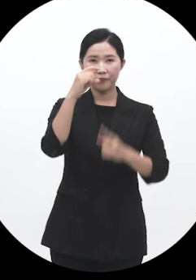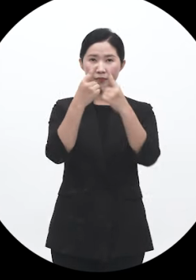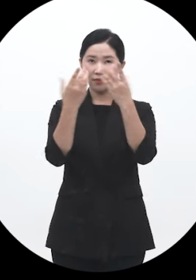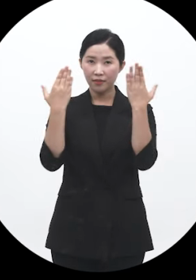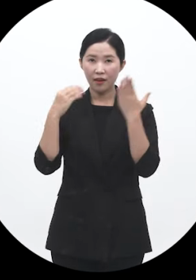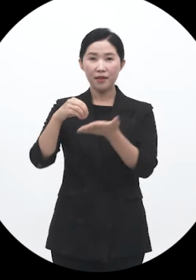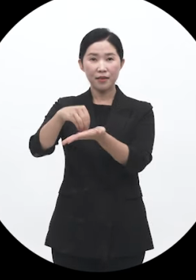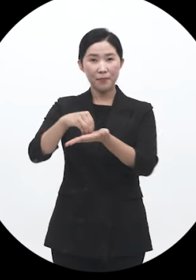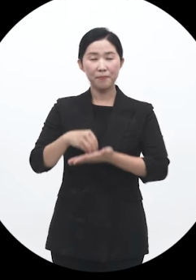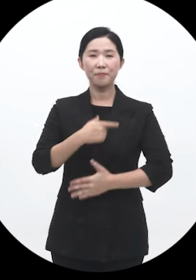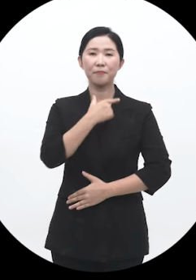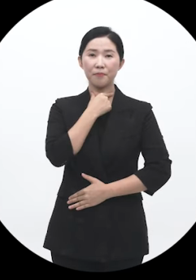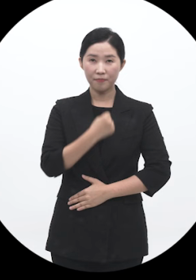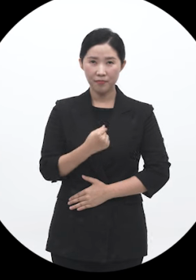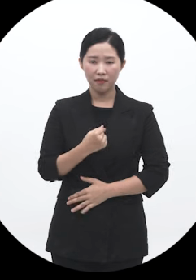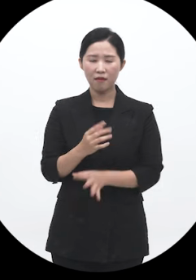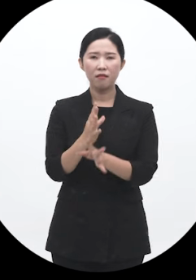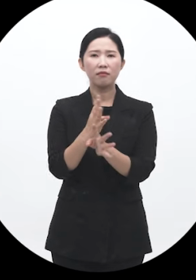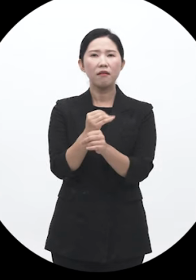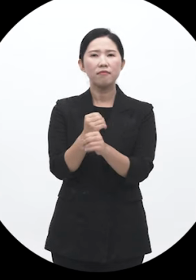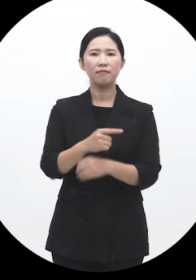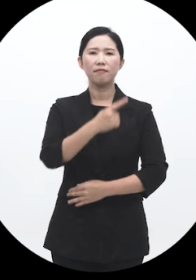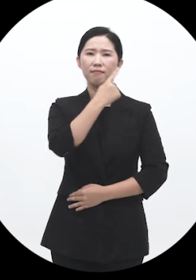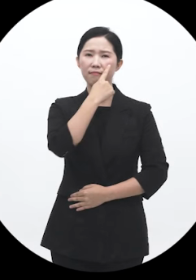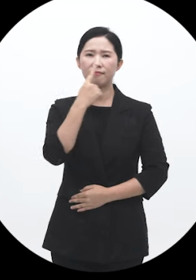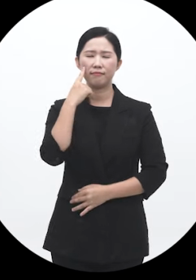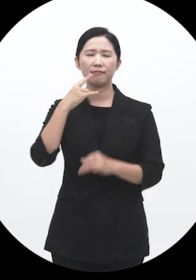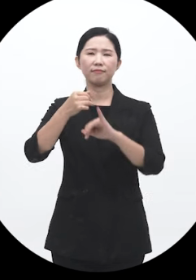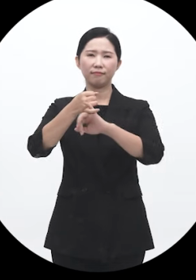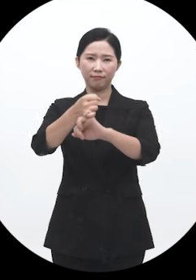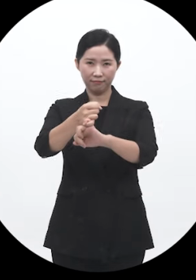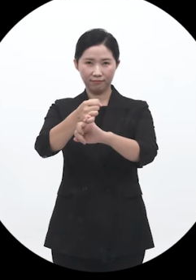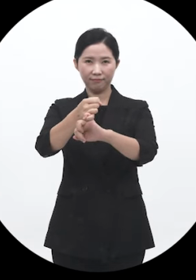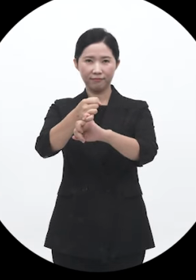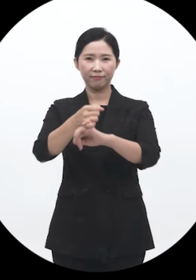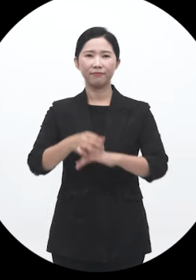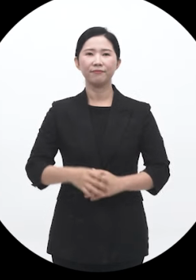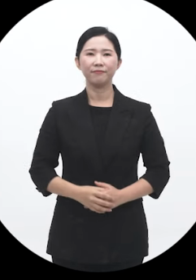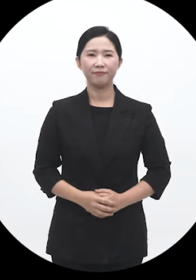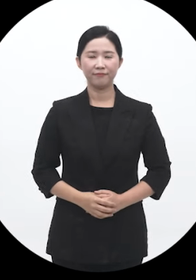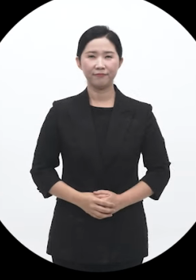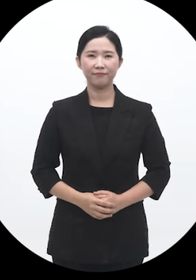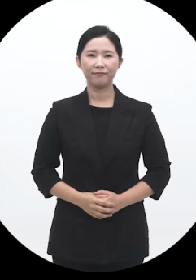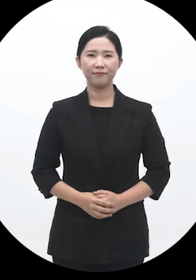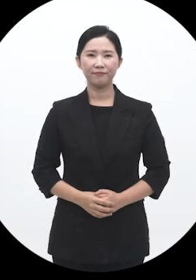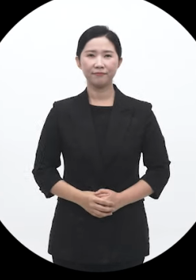가톨릭대학교에 지원하시려면 반드시 이 기간 내에 원서 접수를 해주셔야 합니다.